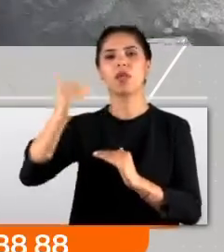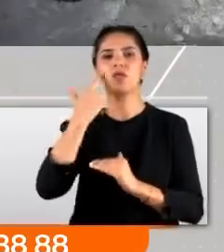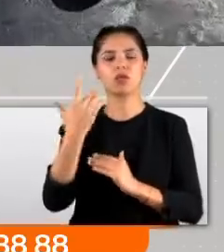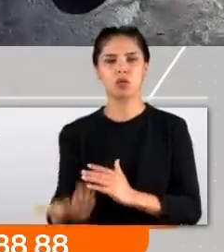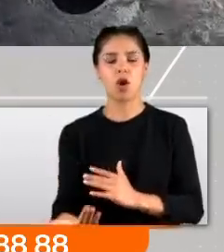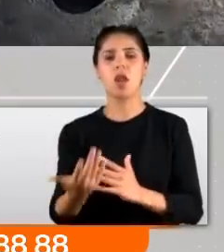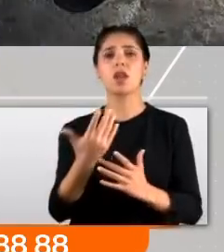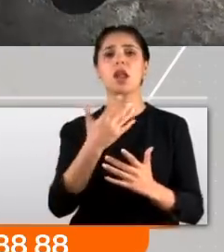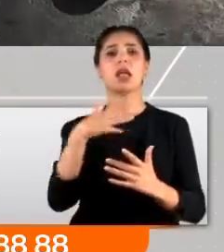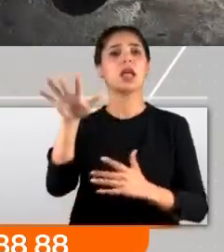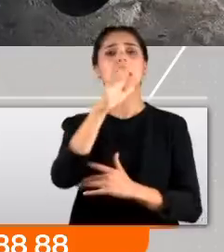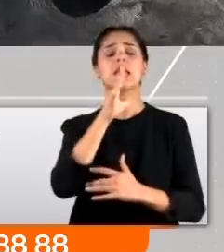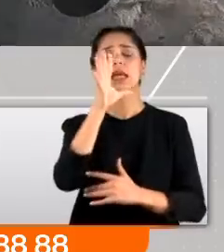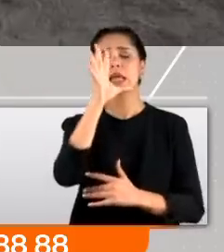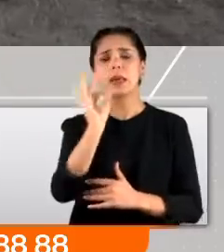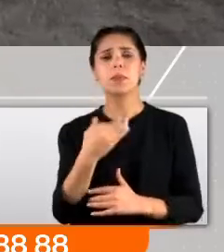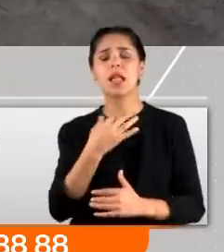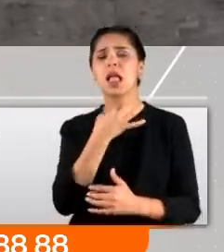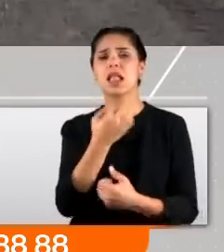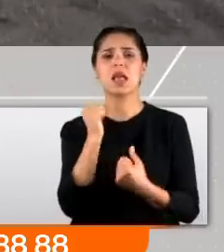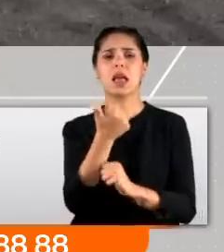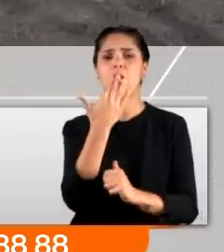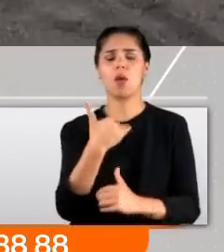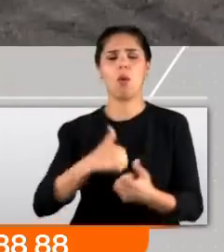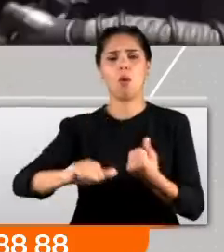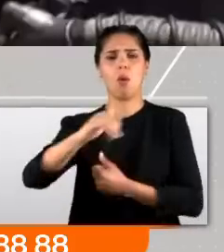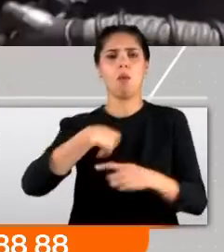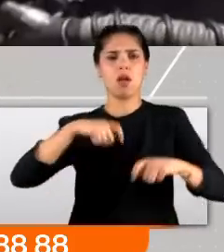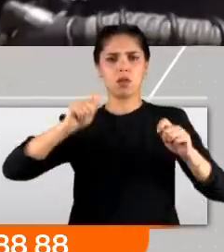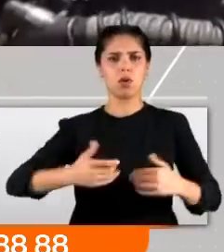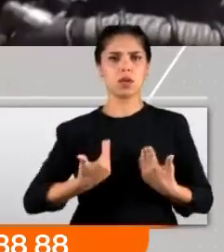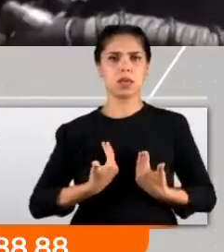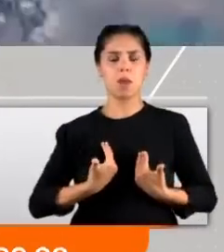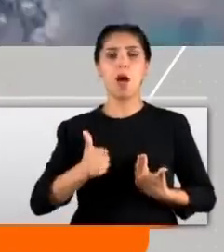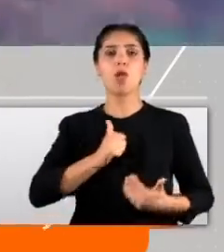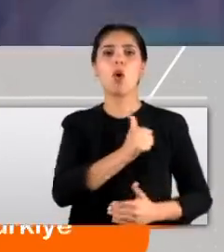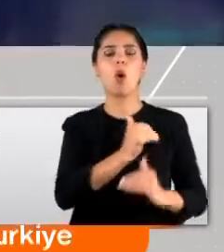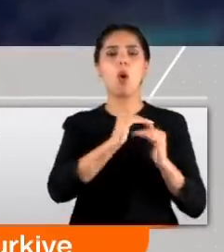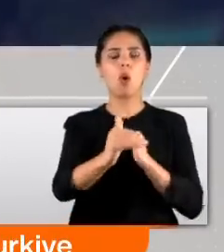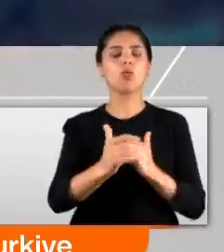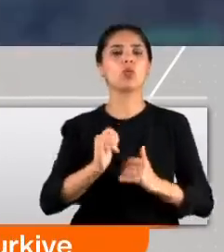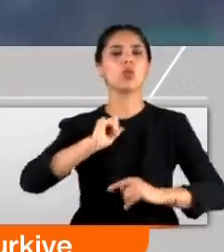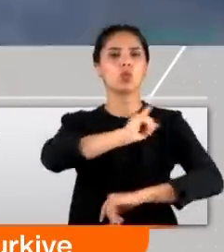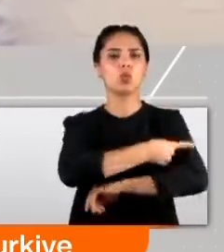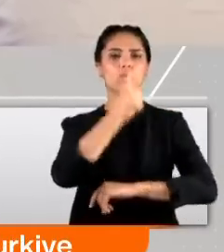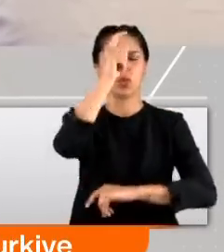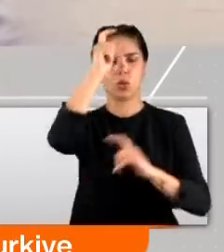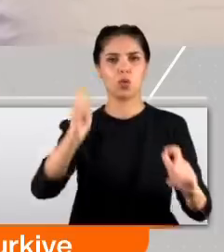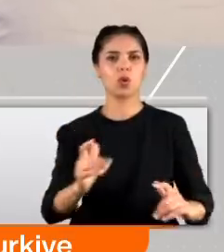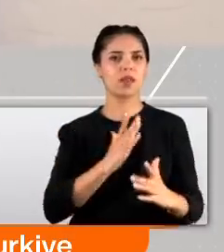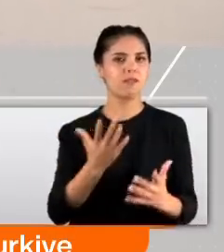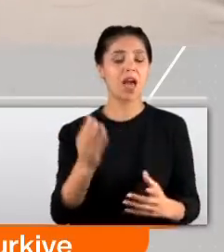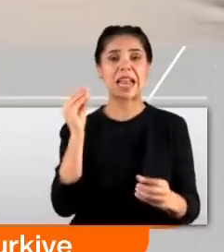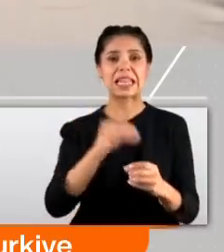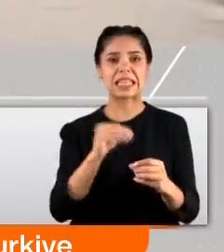kimsenin icazetini aramadan operasyon düzenleyen, ordusu güçlü bir Türkiye var.